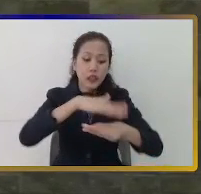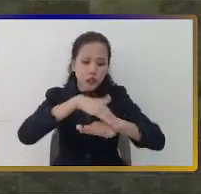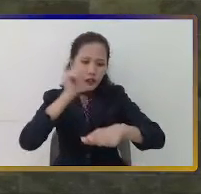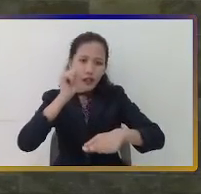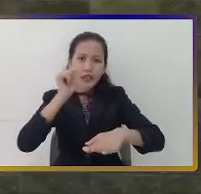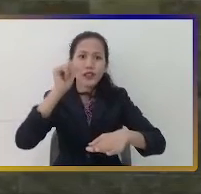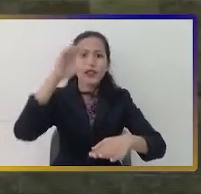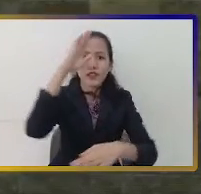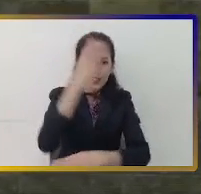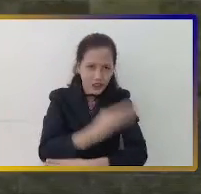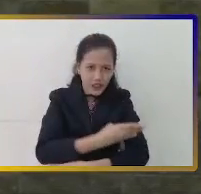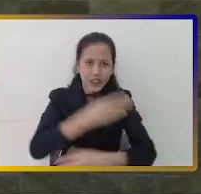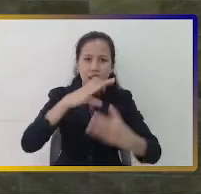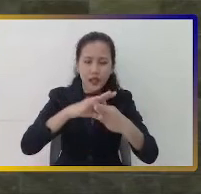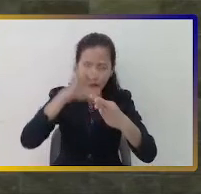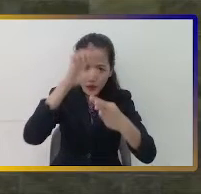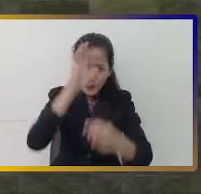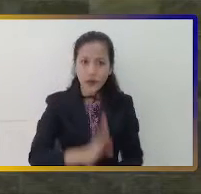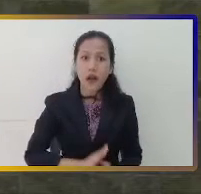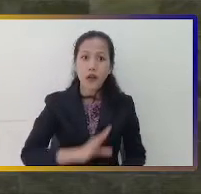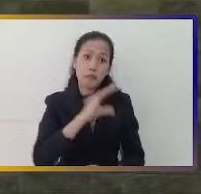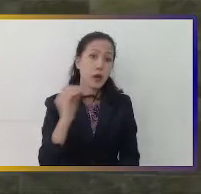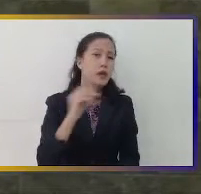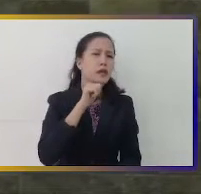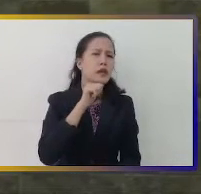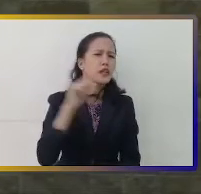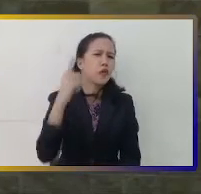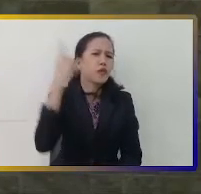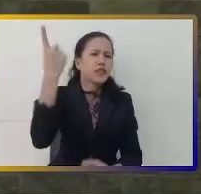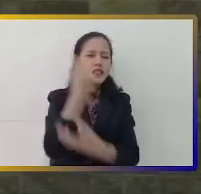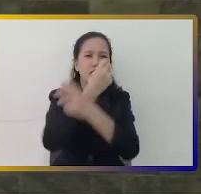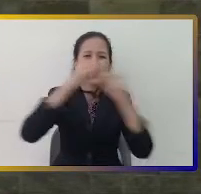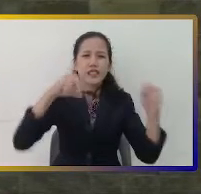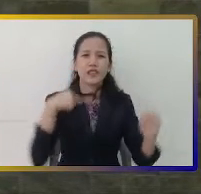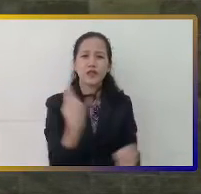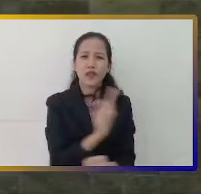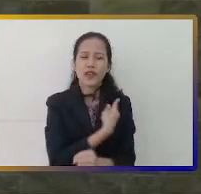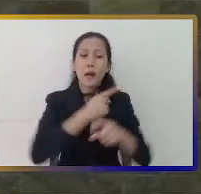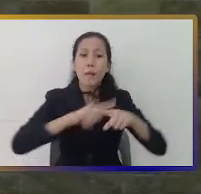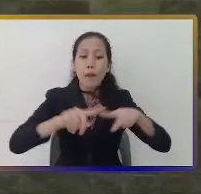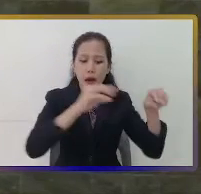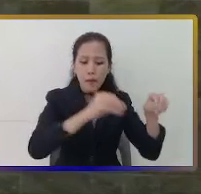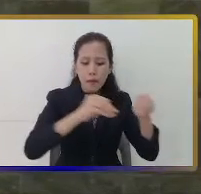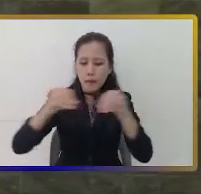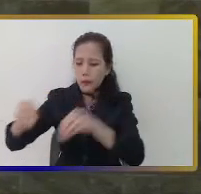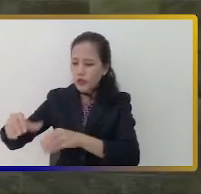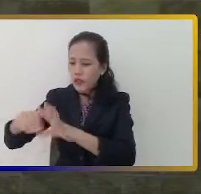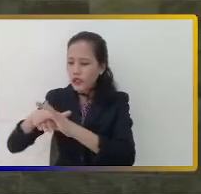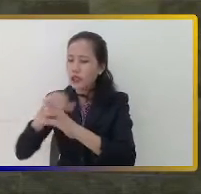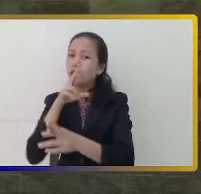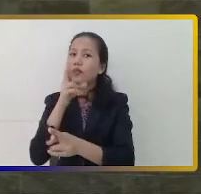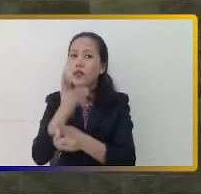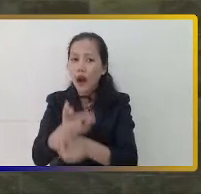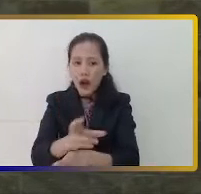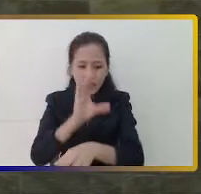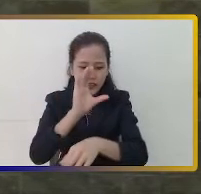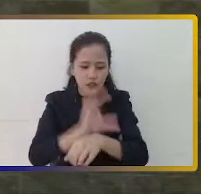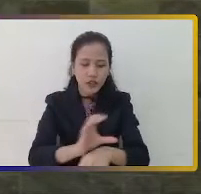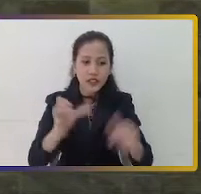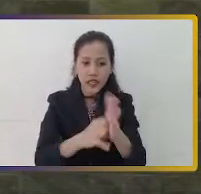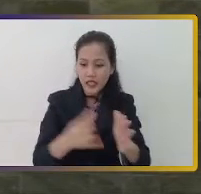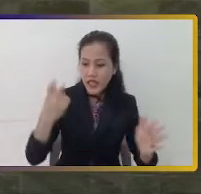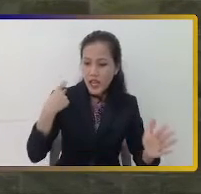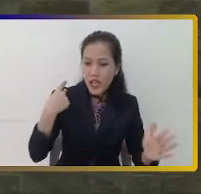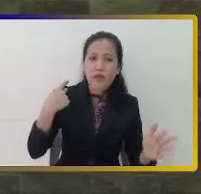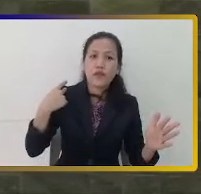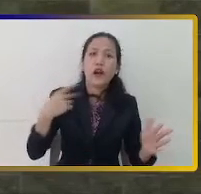Diyos. And God did not only save us, but inilagay po tayo sa tamang simbahan na merong tama at matibay na